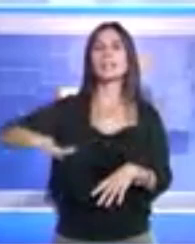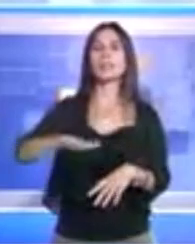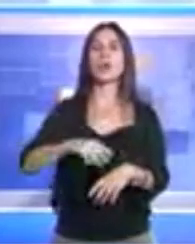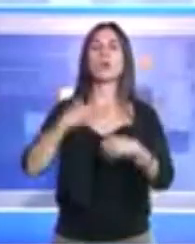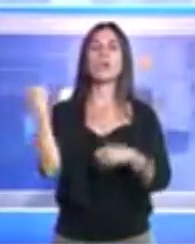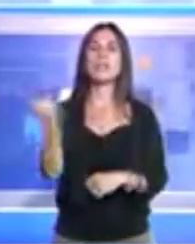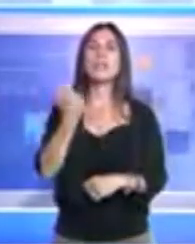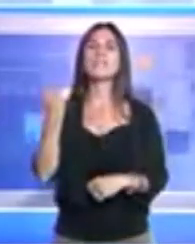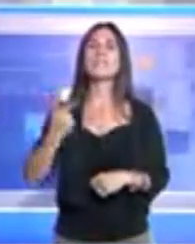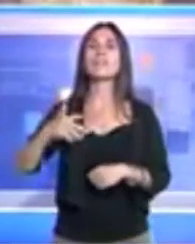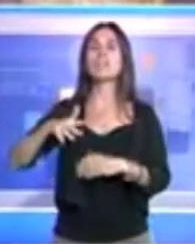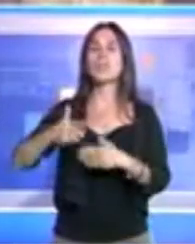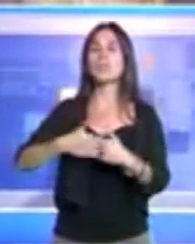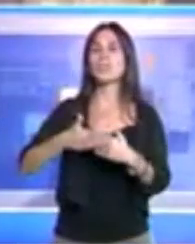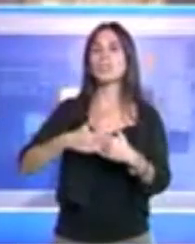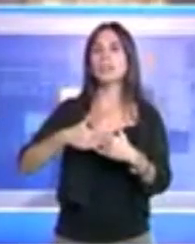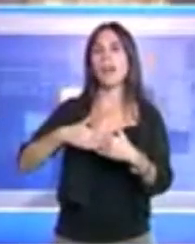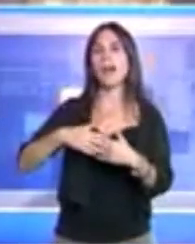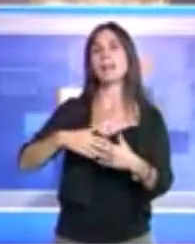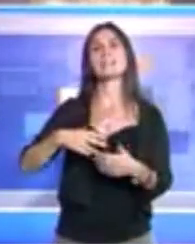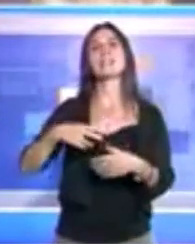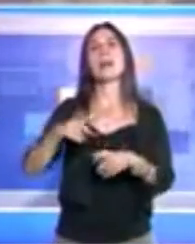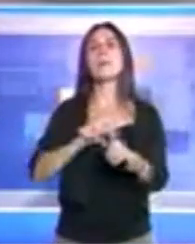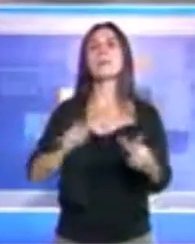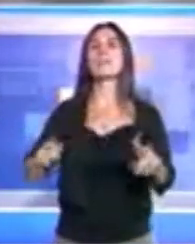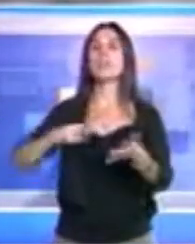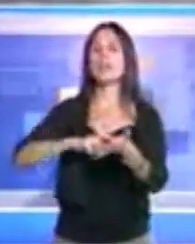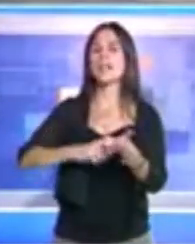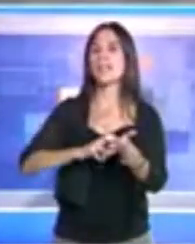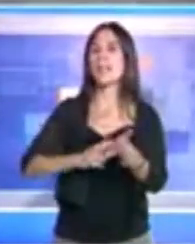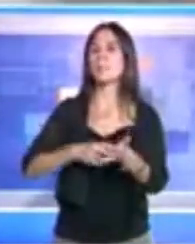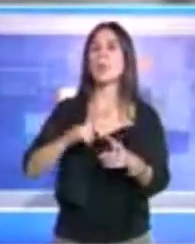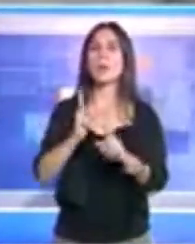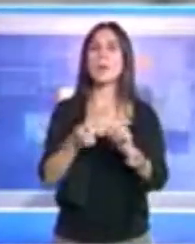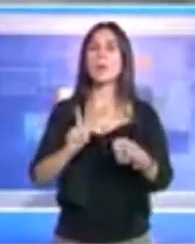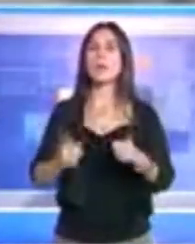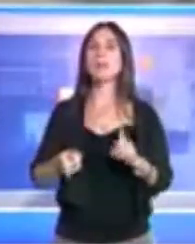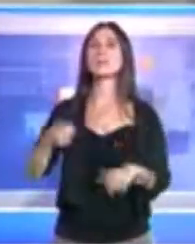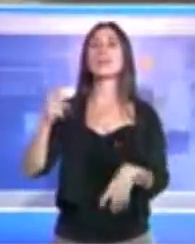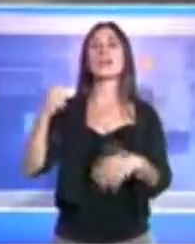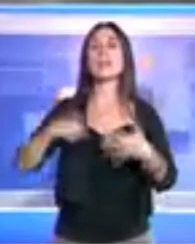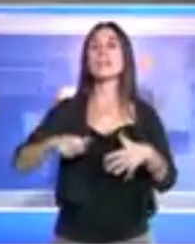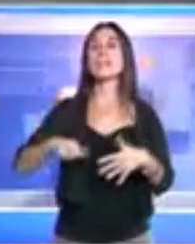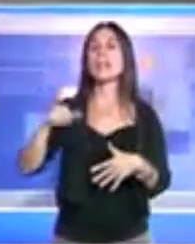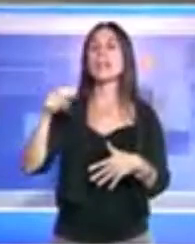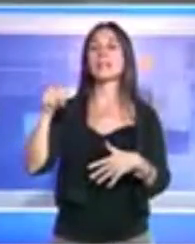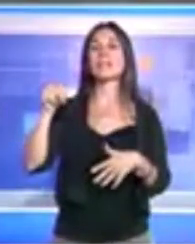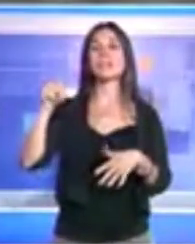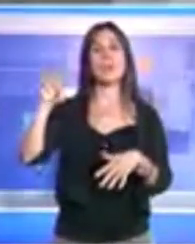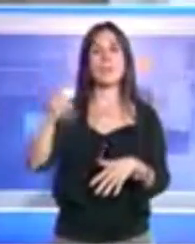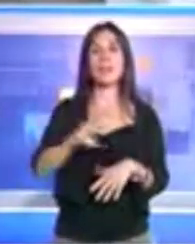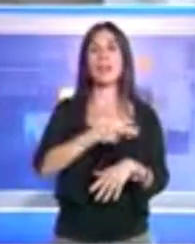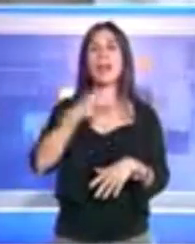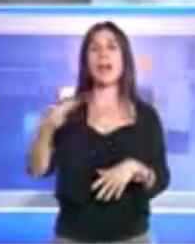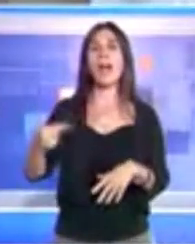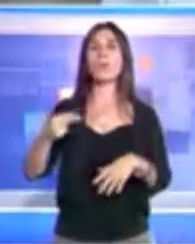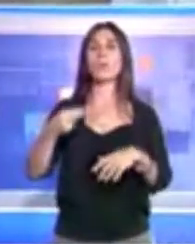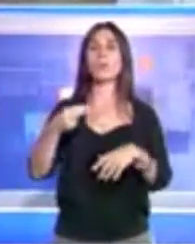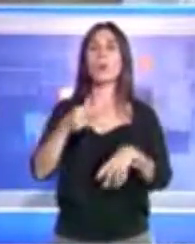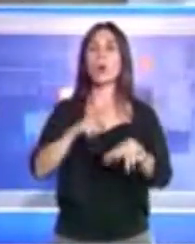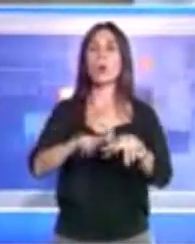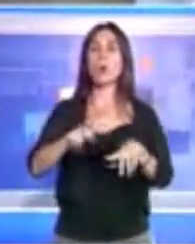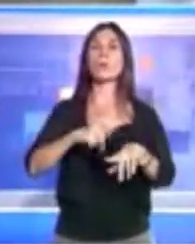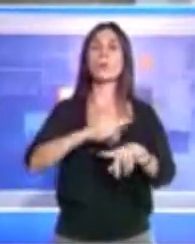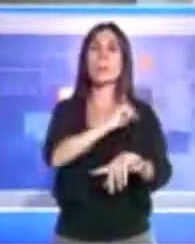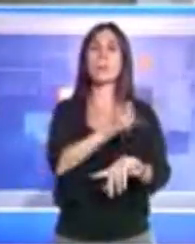e vicinanza alle fasce più vulnerabili della popolazione 16.000€ l'importo stanziato a favore del comune di Potenza per campagne